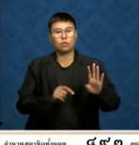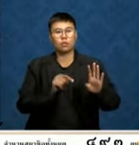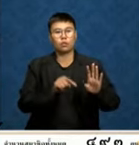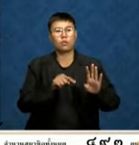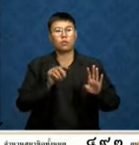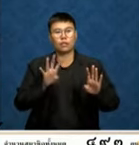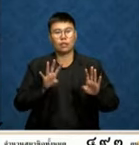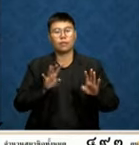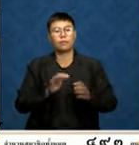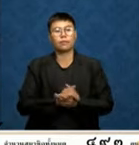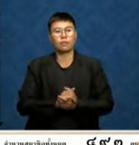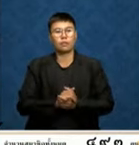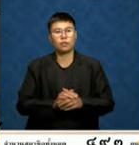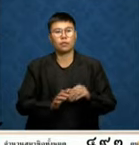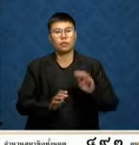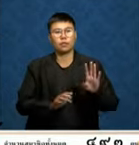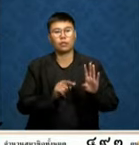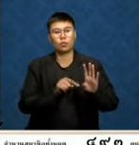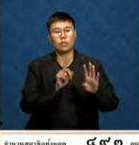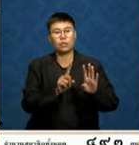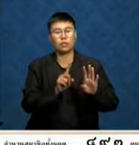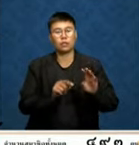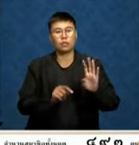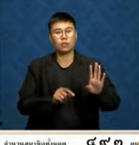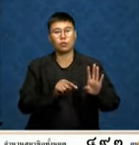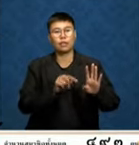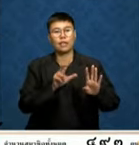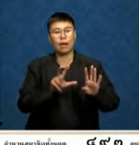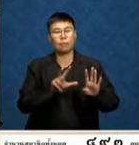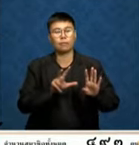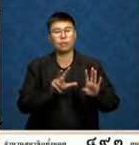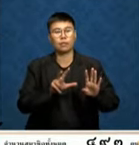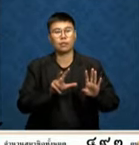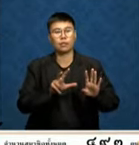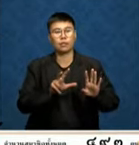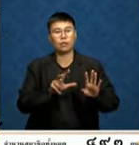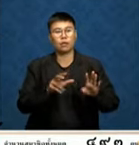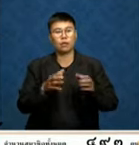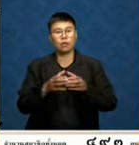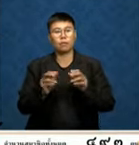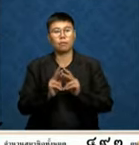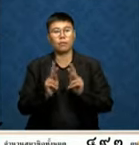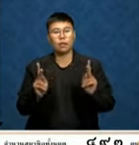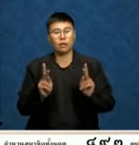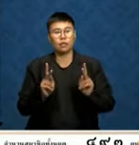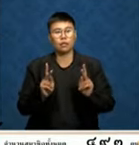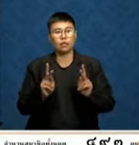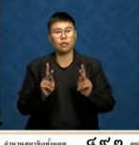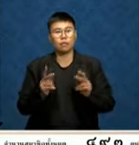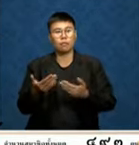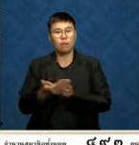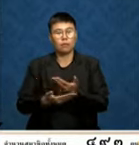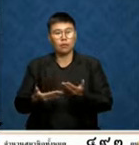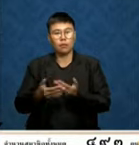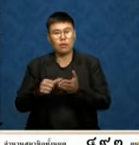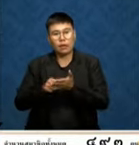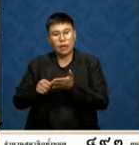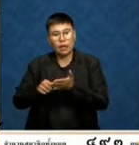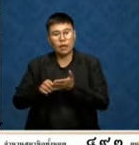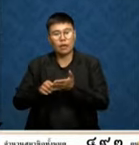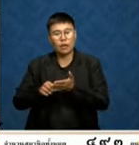4.4 ก่อนนะครับส่วน 4.1 กับ 4.3 นั้นคณะกรรมการจะขอไปปรับปรุง